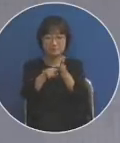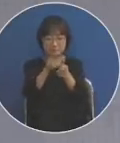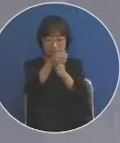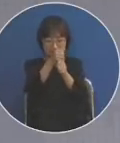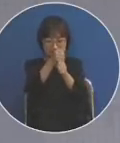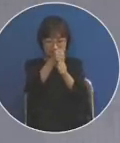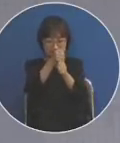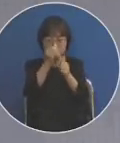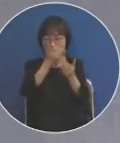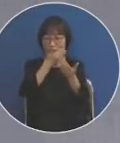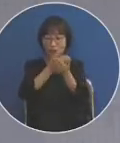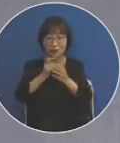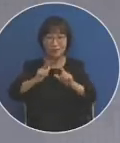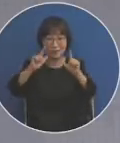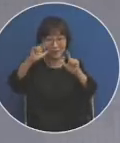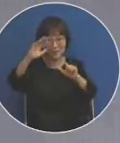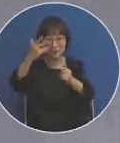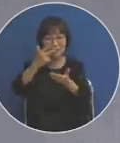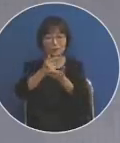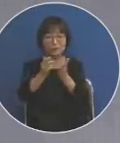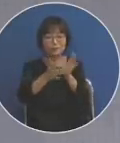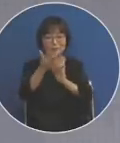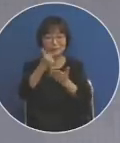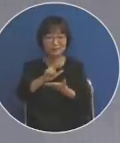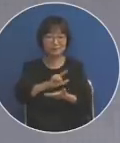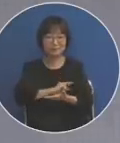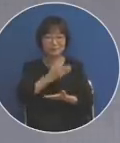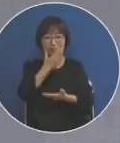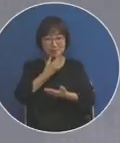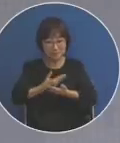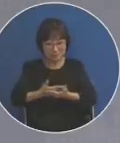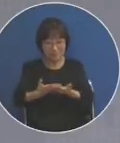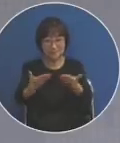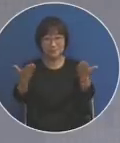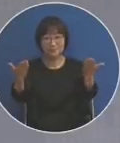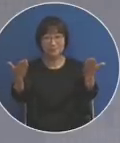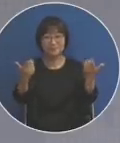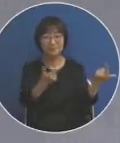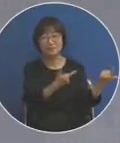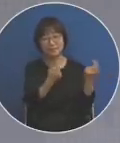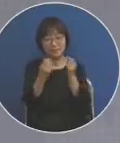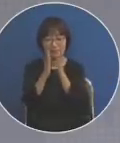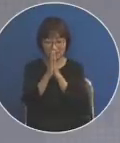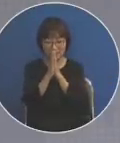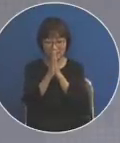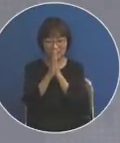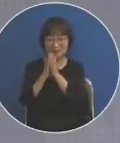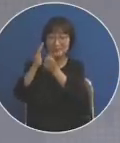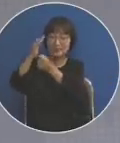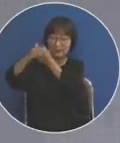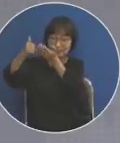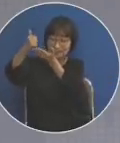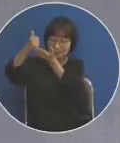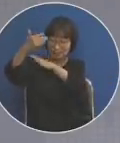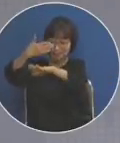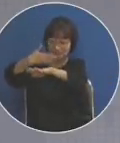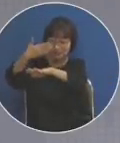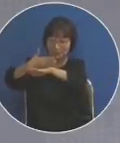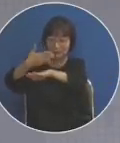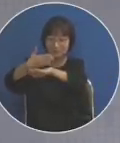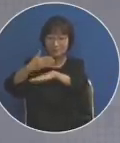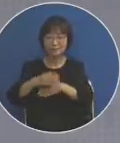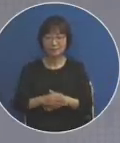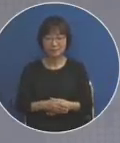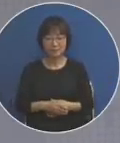예수 이름으로 축복합니다. Family throughout the world, may you hold on to the covenant of the watchman today. 기도하겠습니다. Let us pray. 하나님께 감사드립니다. God,